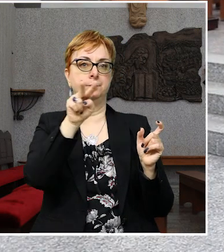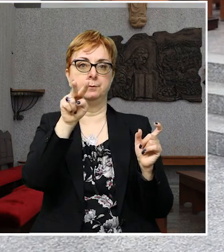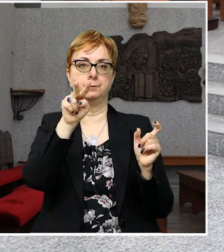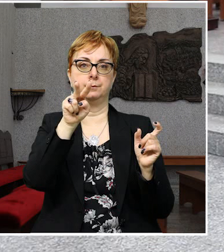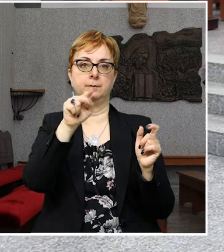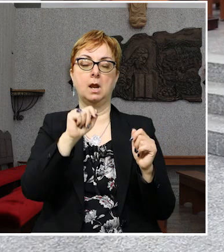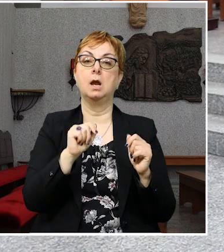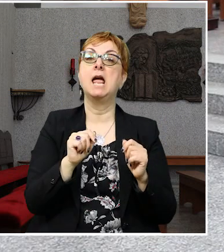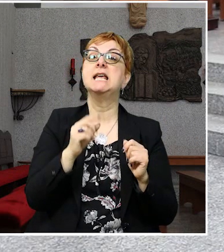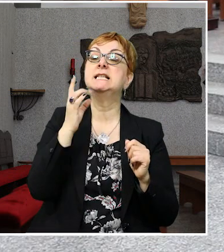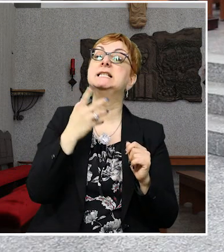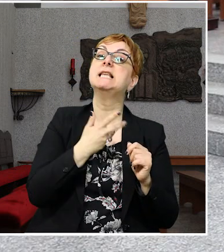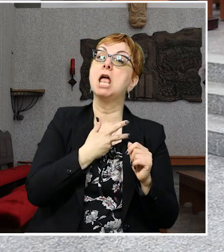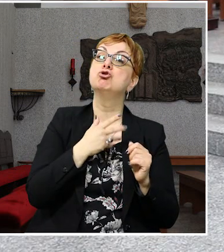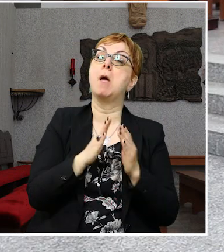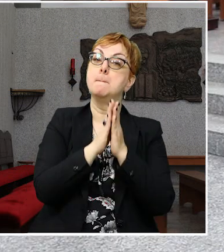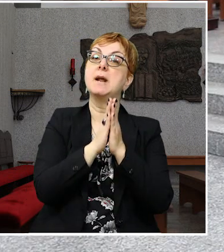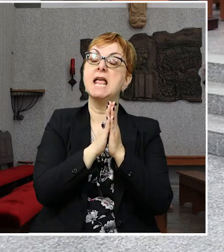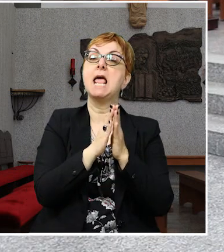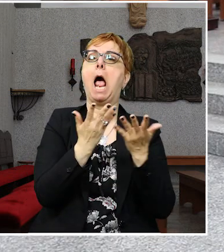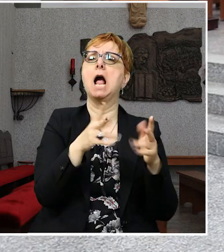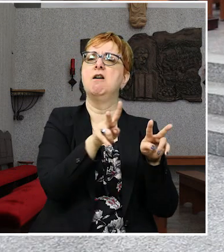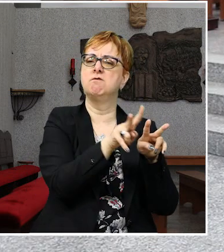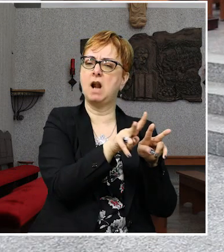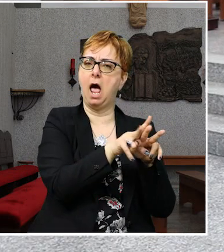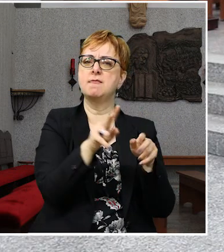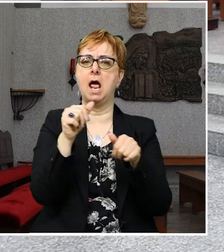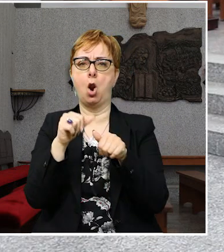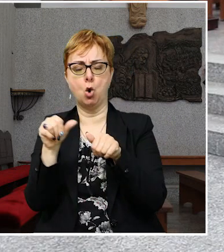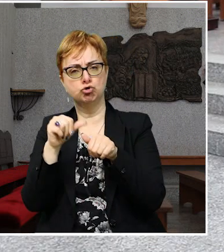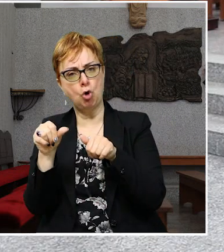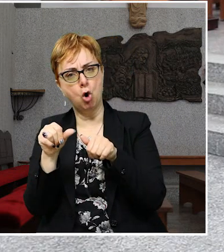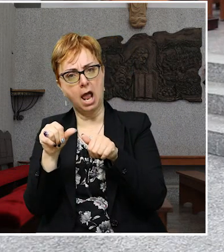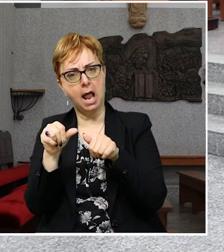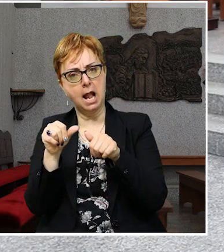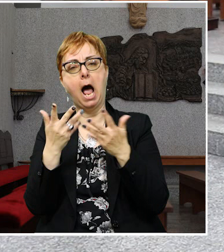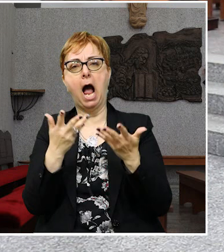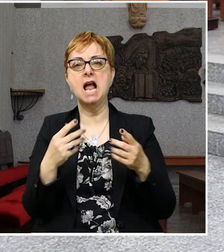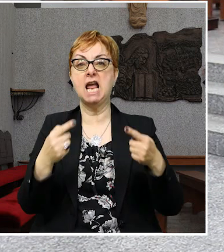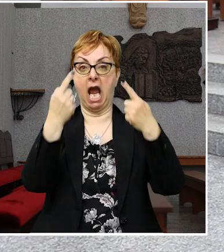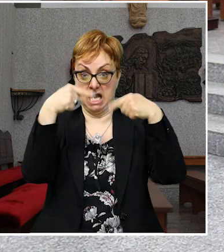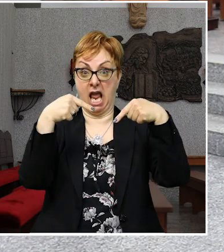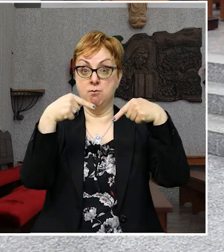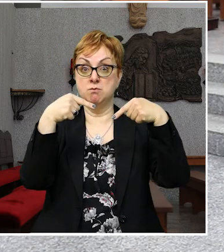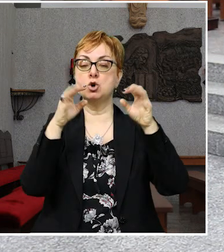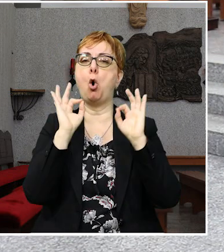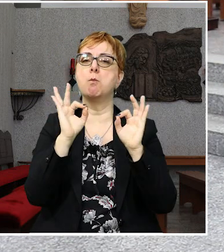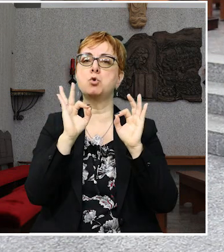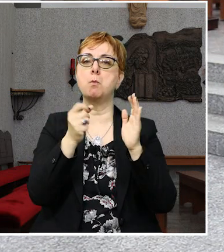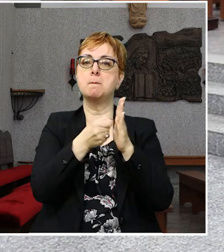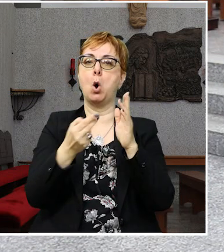allora se c'è la preghiera, anche il fratello, anche la sorella, anche il nemico